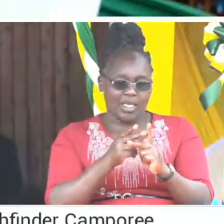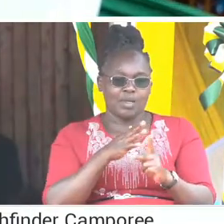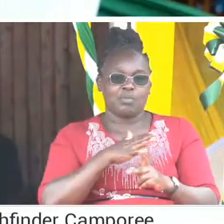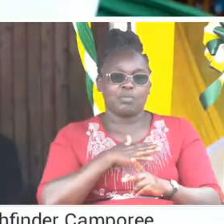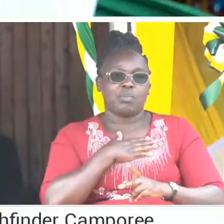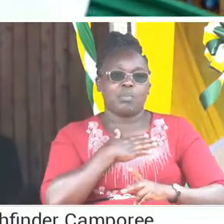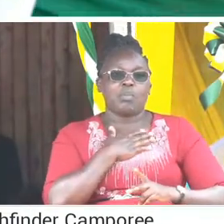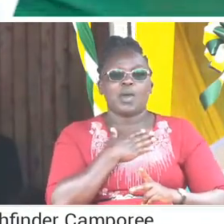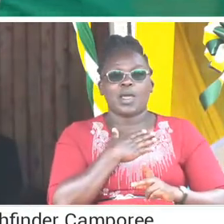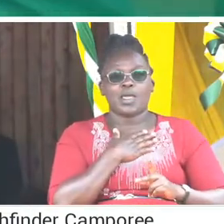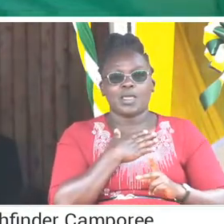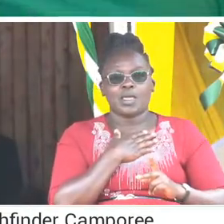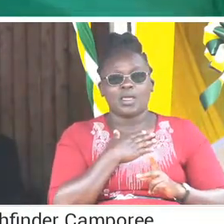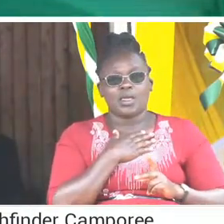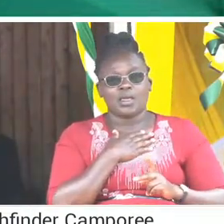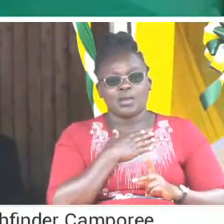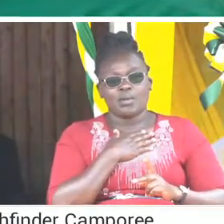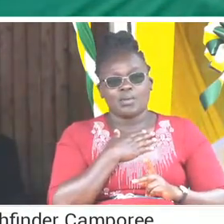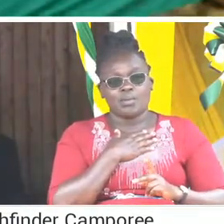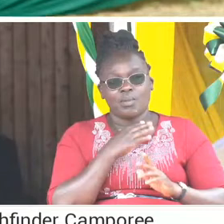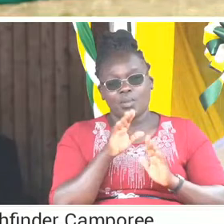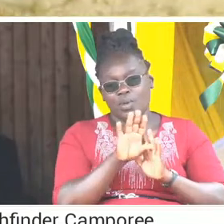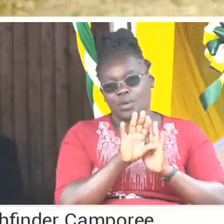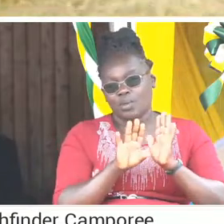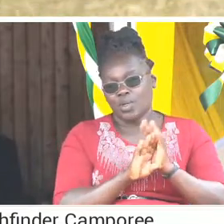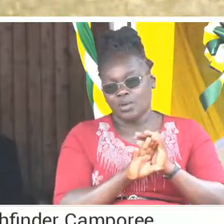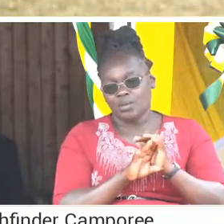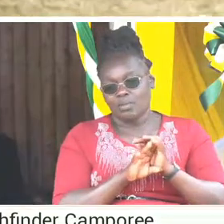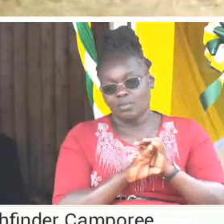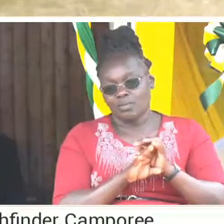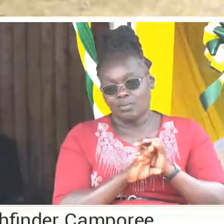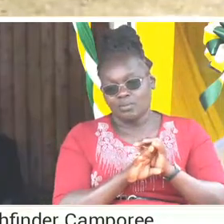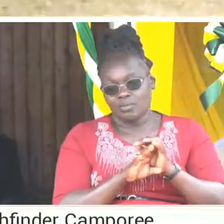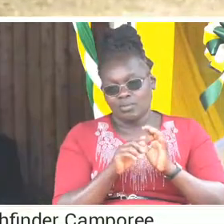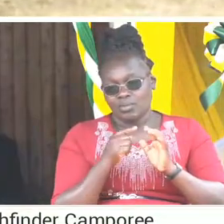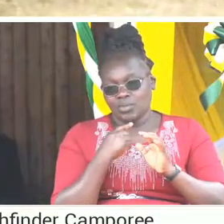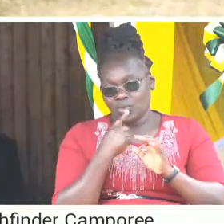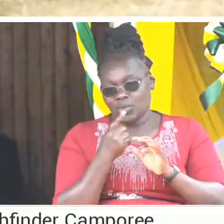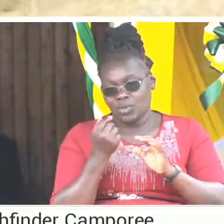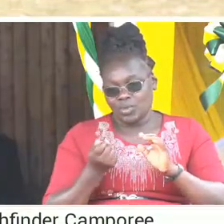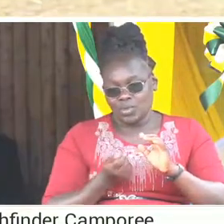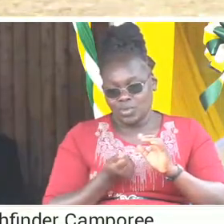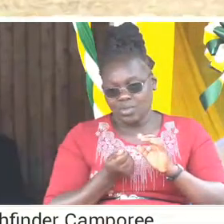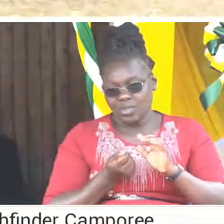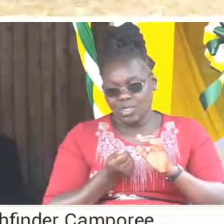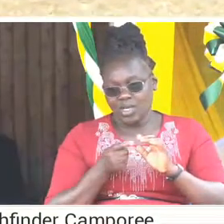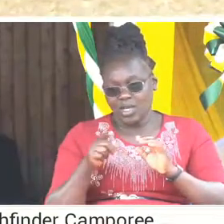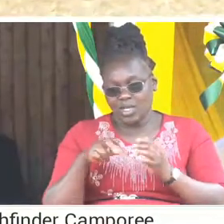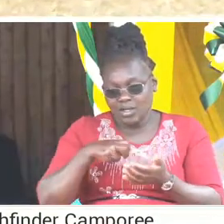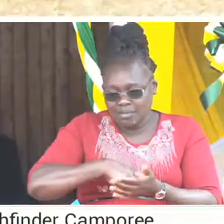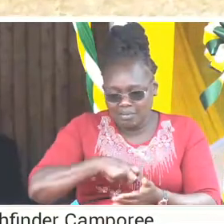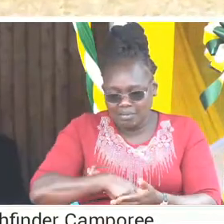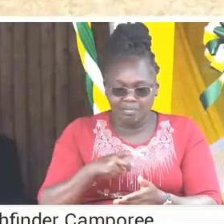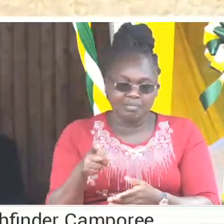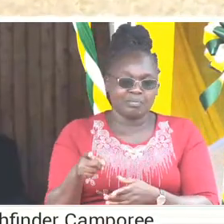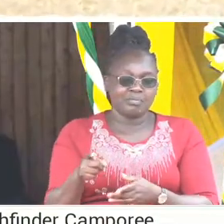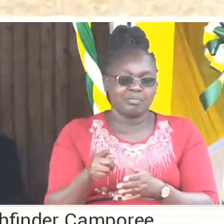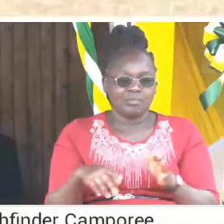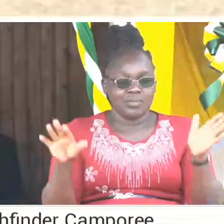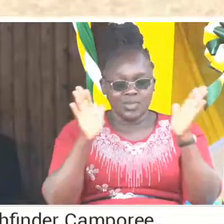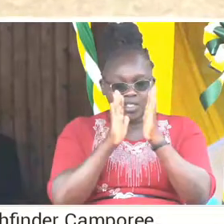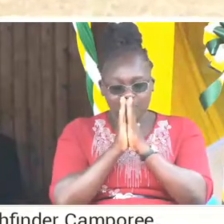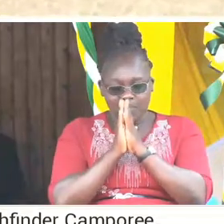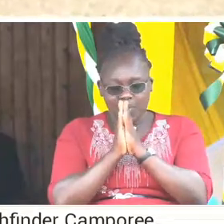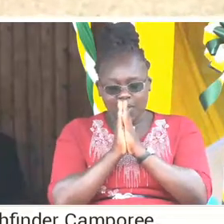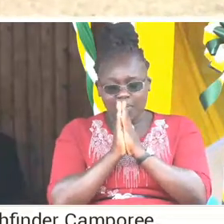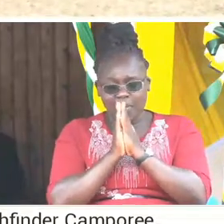Tena mtoto akaenda kwa magoti. Ni usiku tena, usinia, atawepiga magoti kidogo. Usiniache gizani